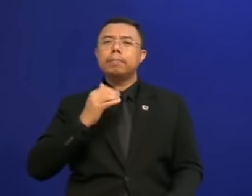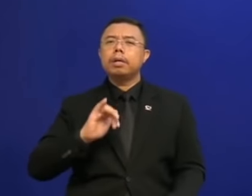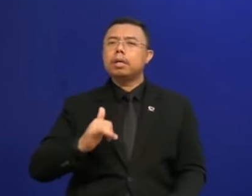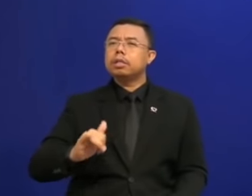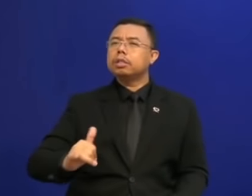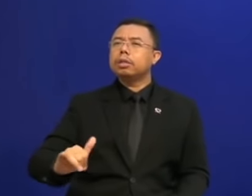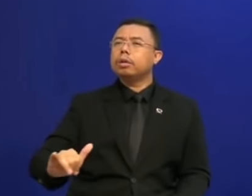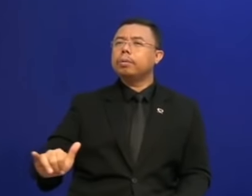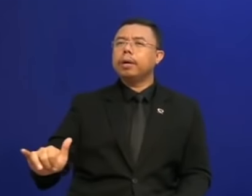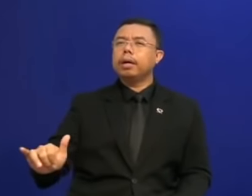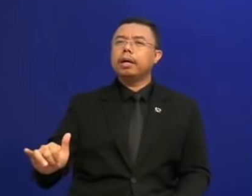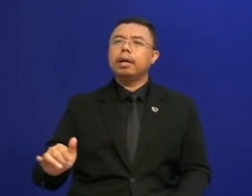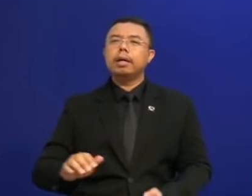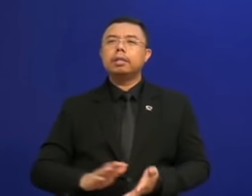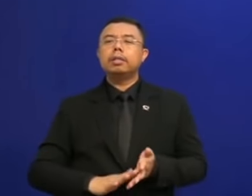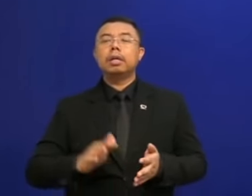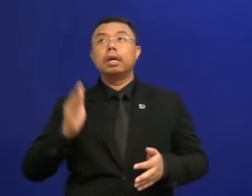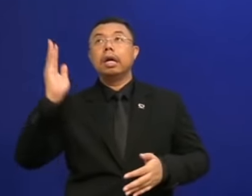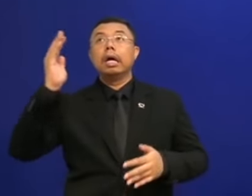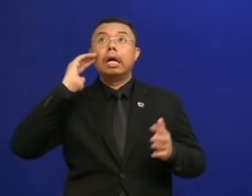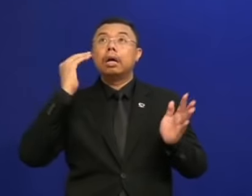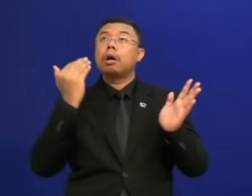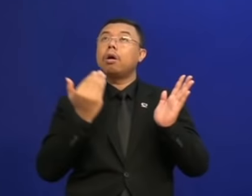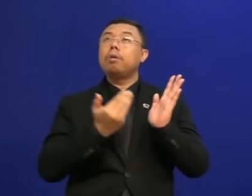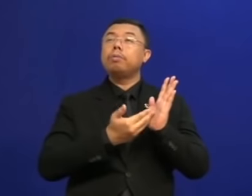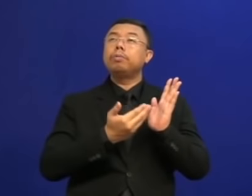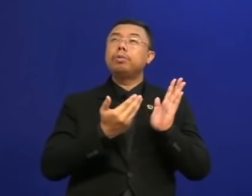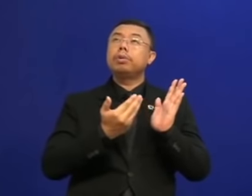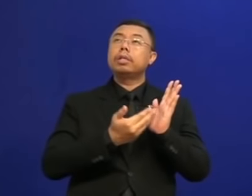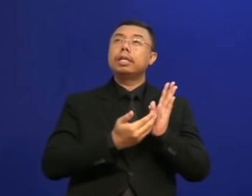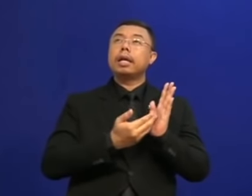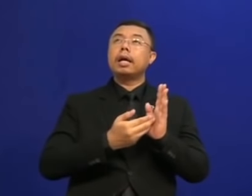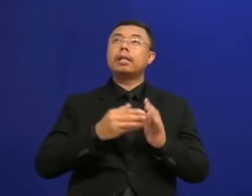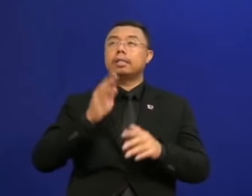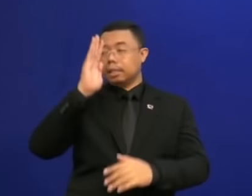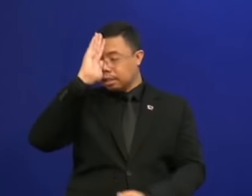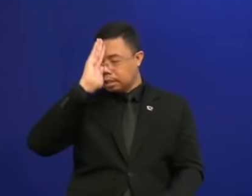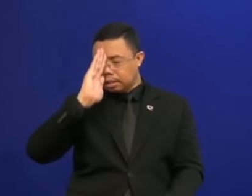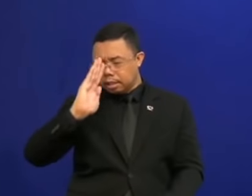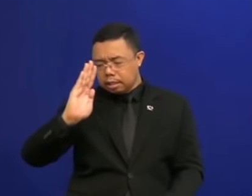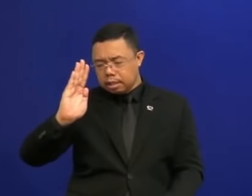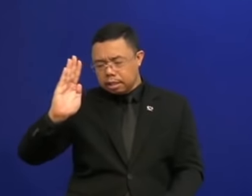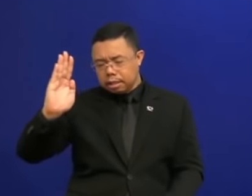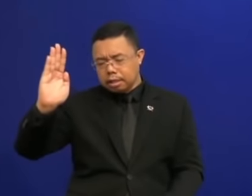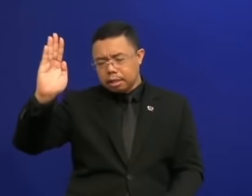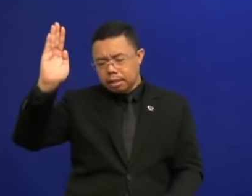dalam pencobaan, Kau buktikan